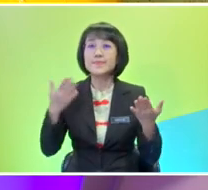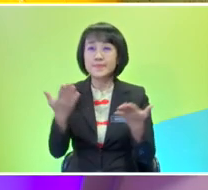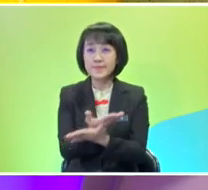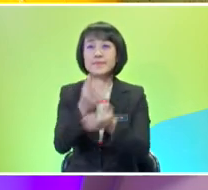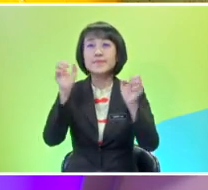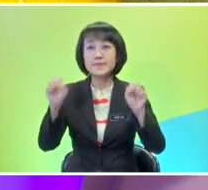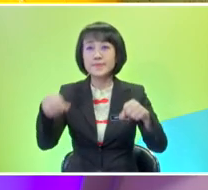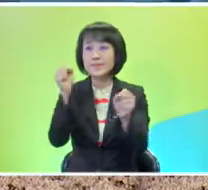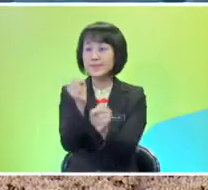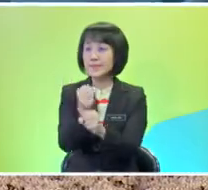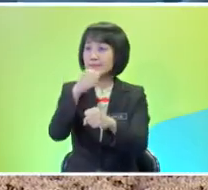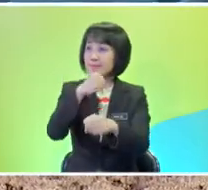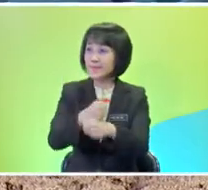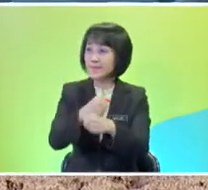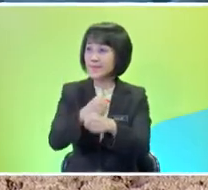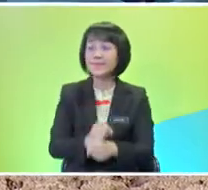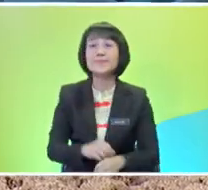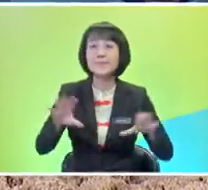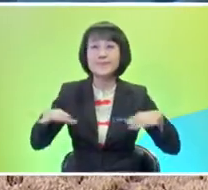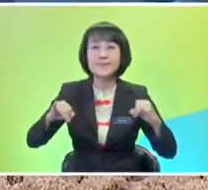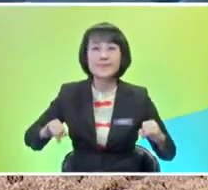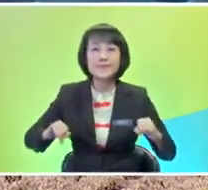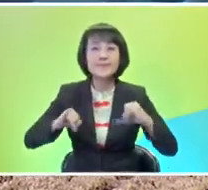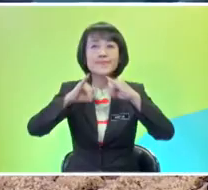gitu buat istana impian masing-masing